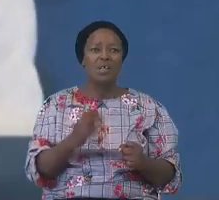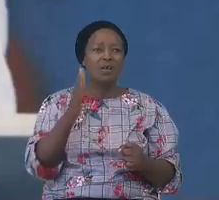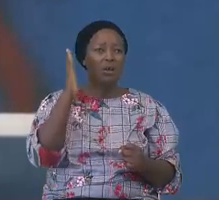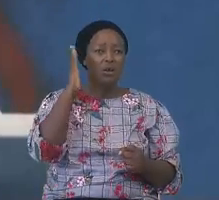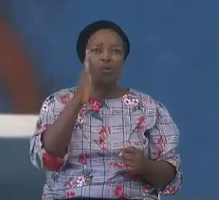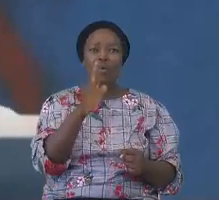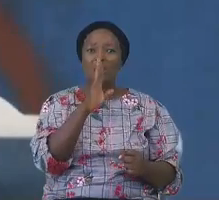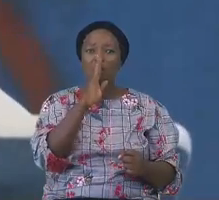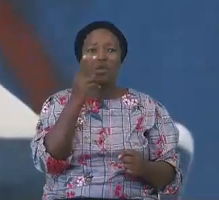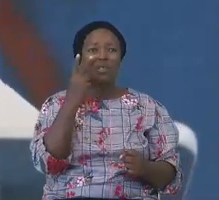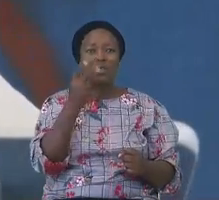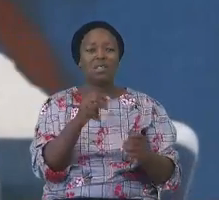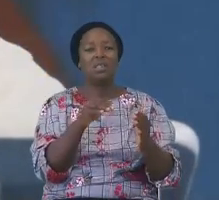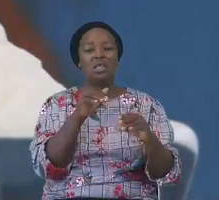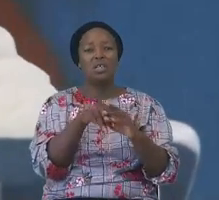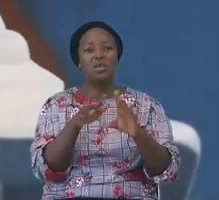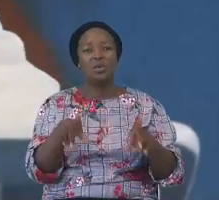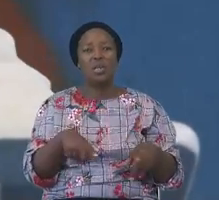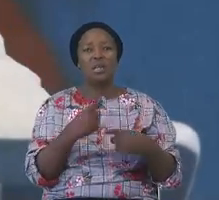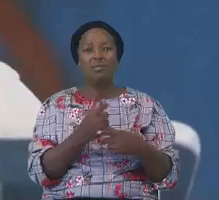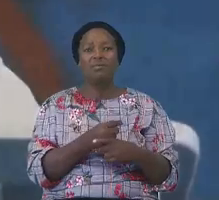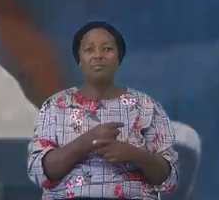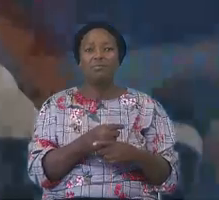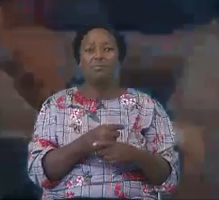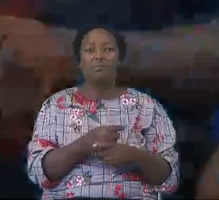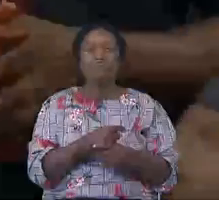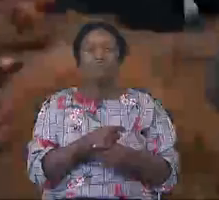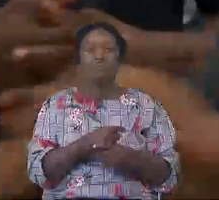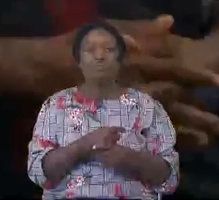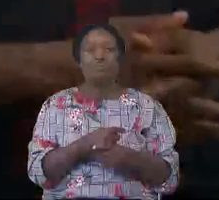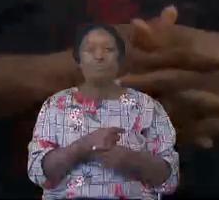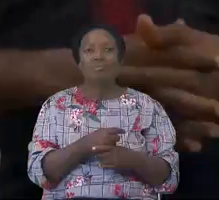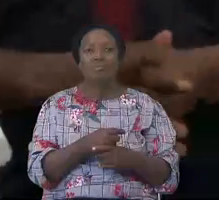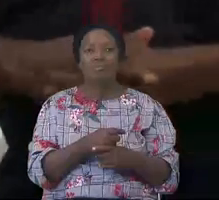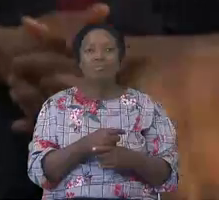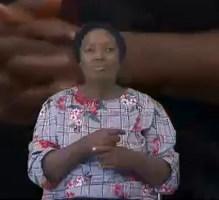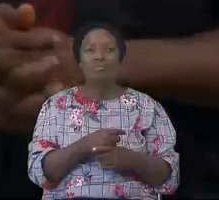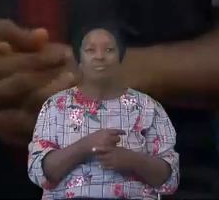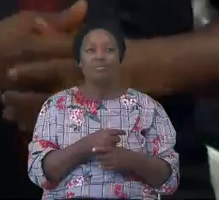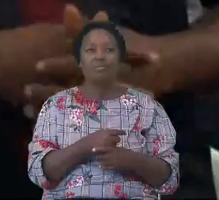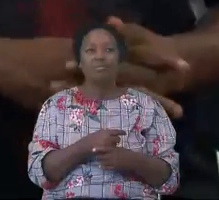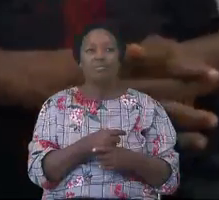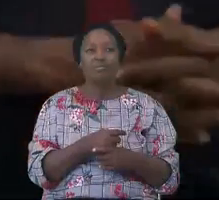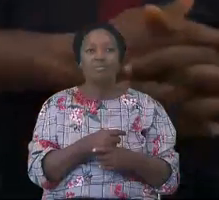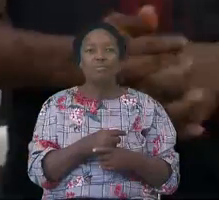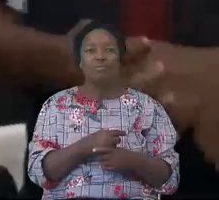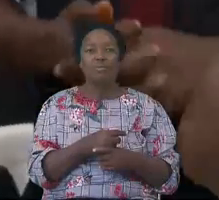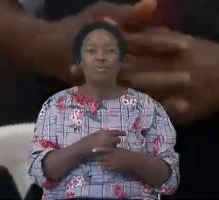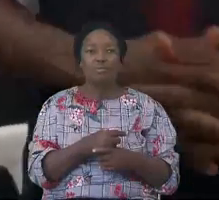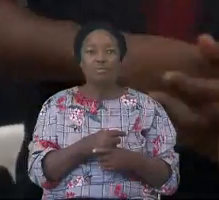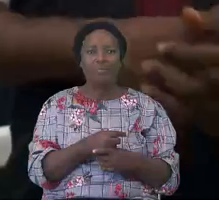l'autorité souveraine et la puissance seront manifestées dans ta vie.